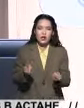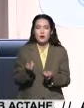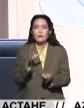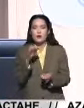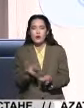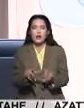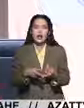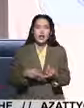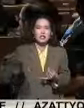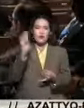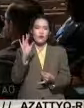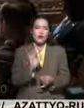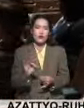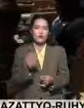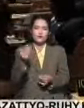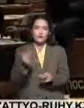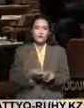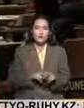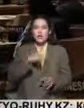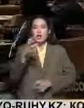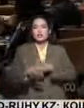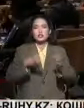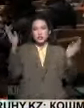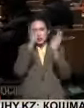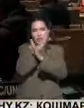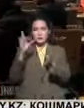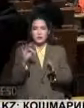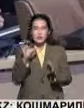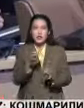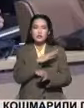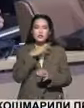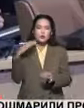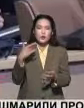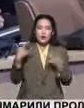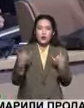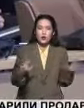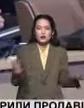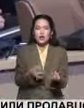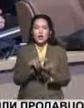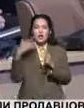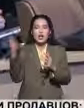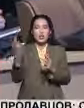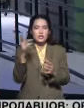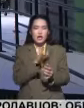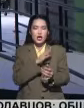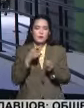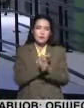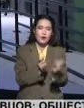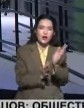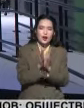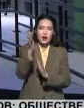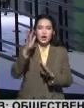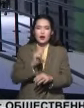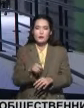земельными ресурсами. Перед глобальными климатическими рисками многое сейчас зависит от сельского хозяйства. Чтобы прокормить растущее население